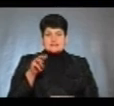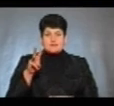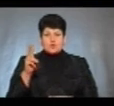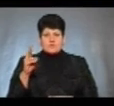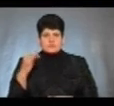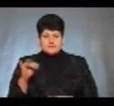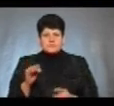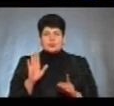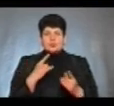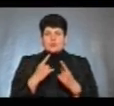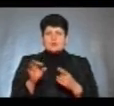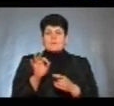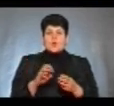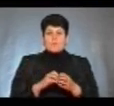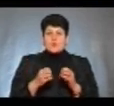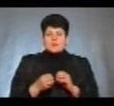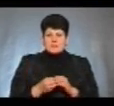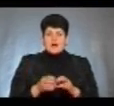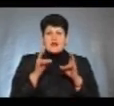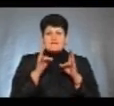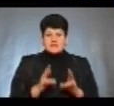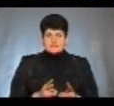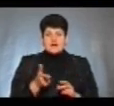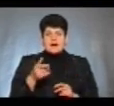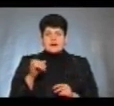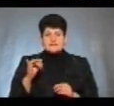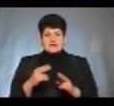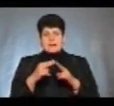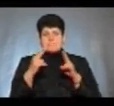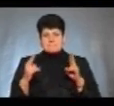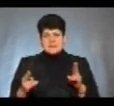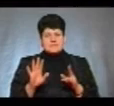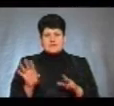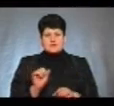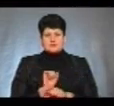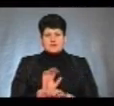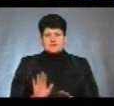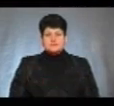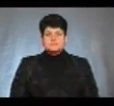Стемковським говоритимуть про проблему аварійності Гаївського мосту. Не перемикайте.